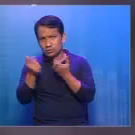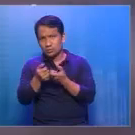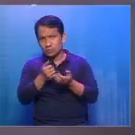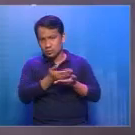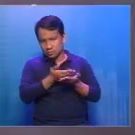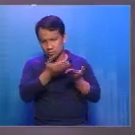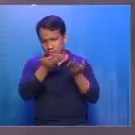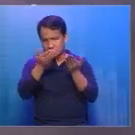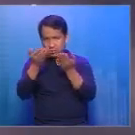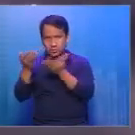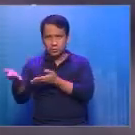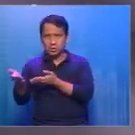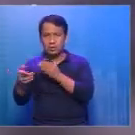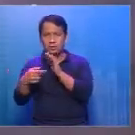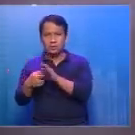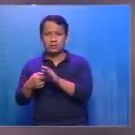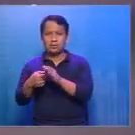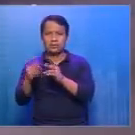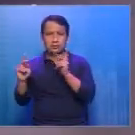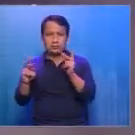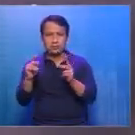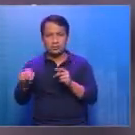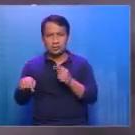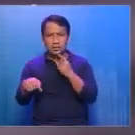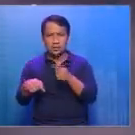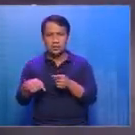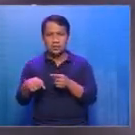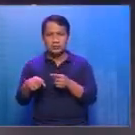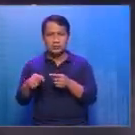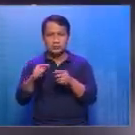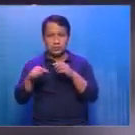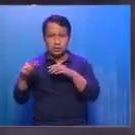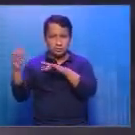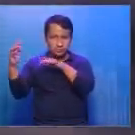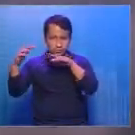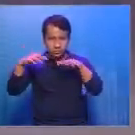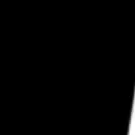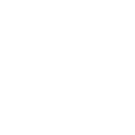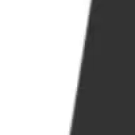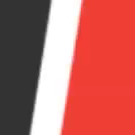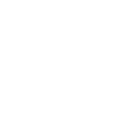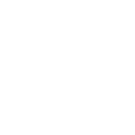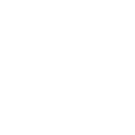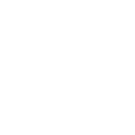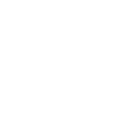para mahatiran ng relief goods ang mga residenteng apektado ng landslide.